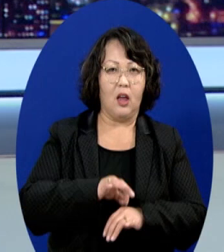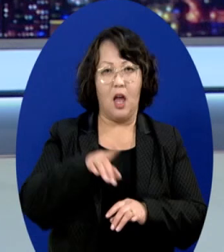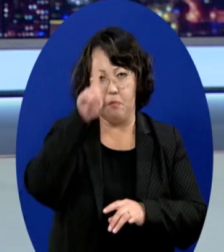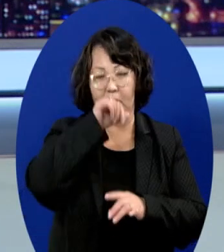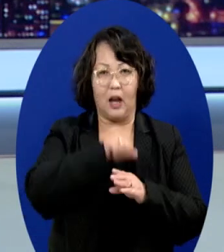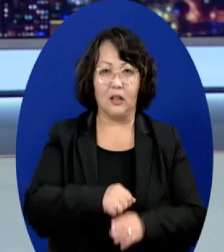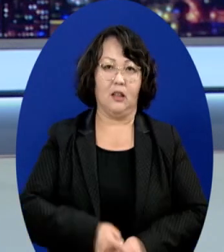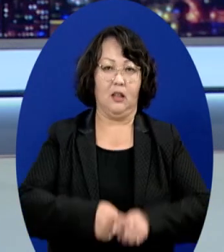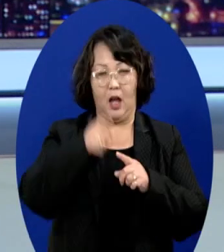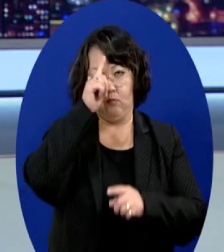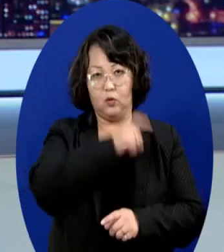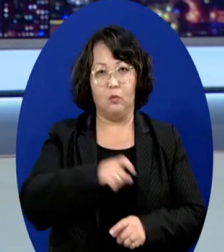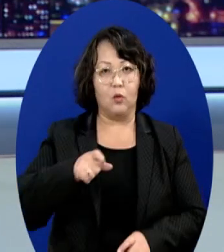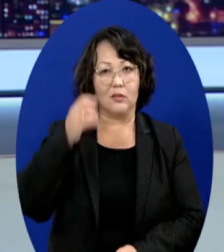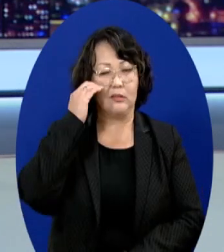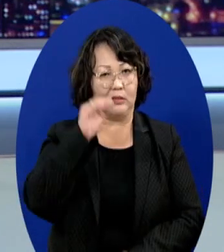байгааг эмч нар сануллаа.